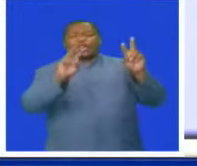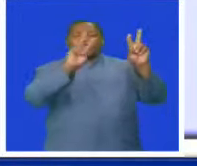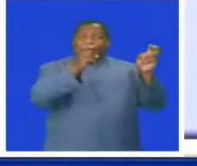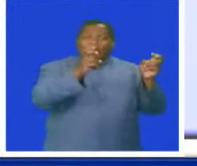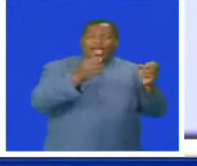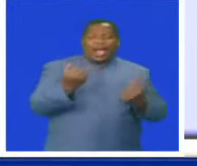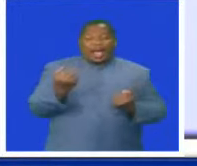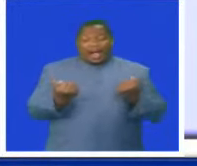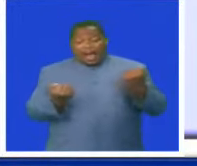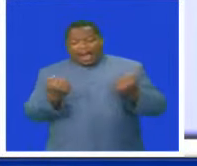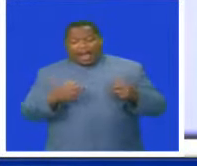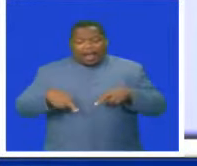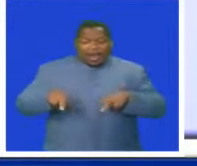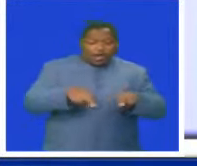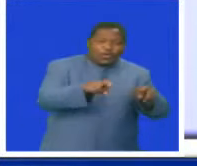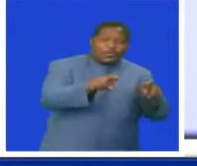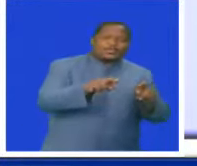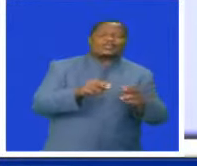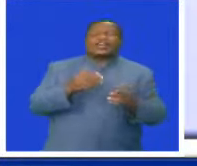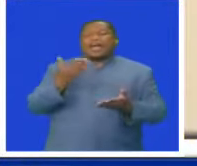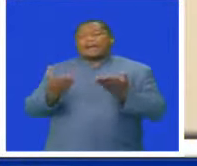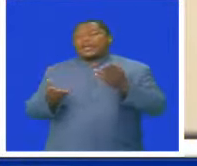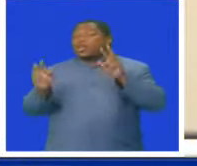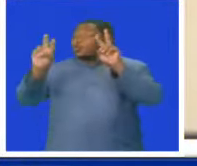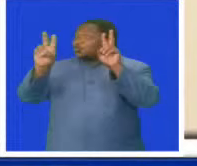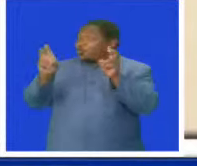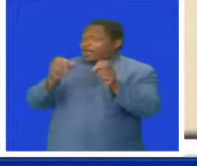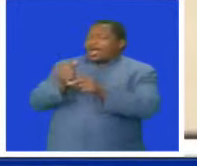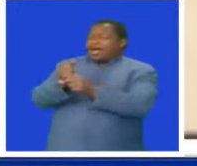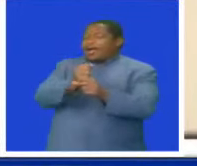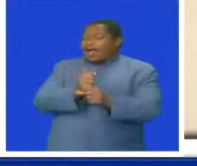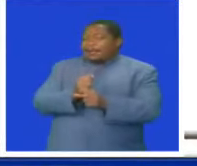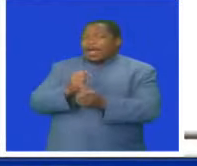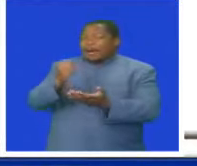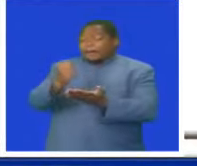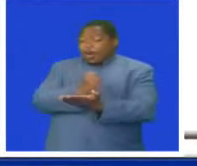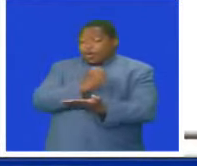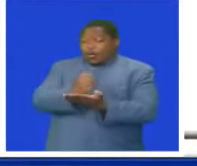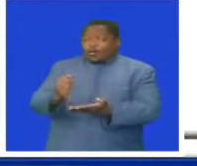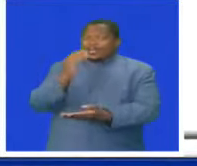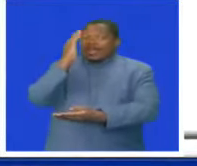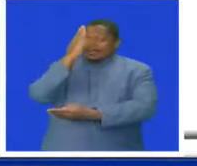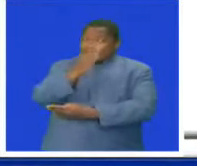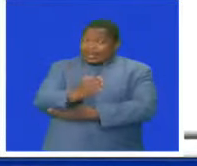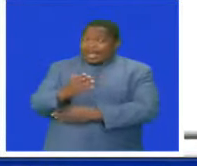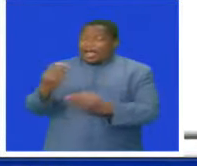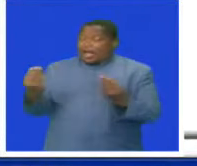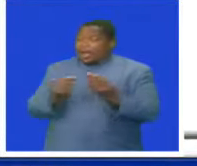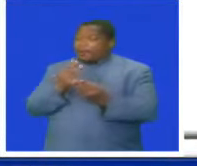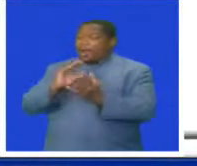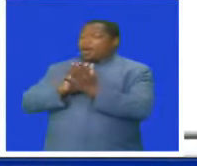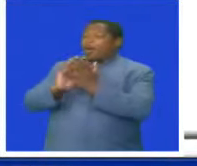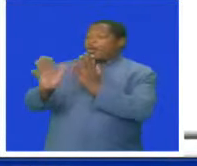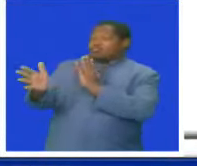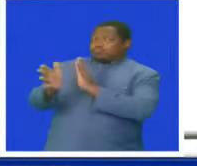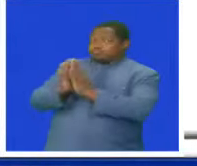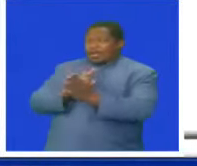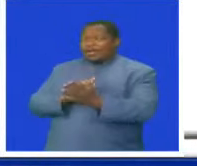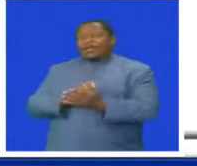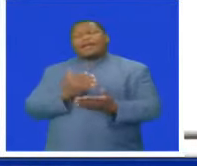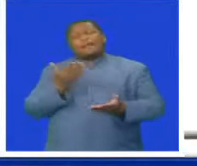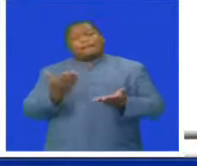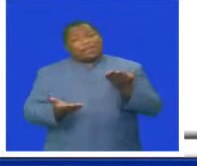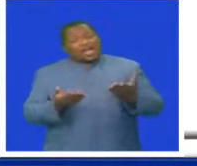tekungena emabhoda, kungaba tindzaba temavisa, kungaba tindzaba tekuthi labantu baphatheke